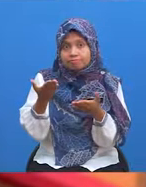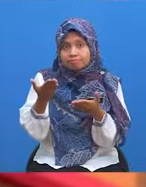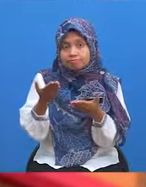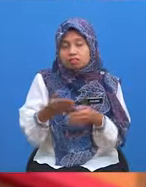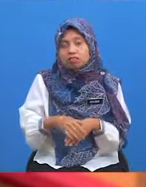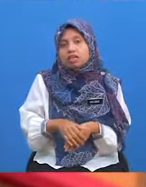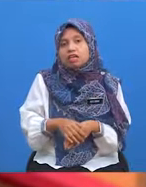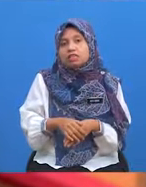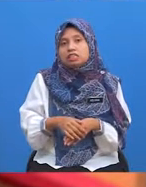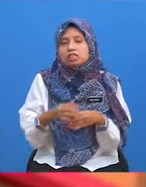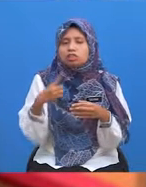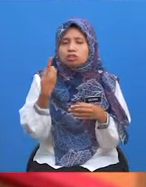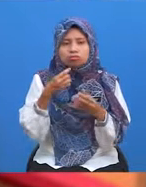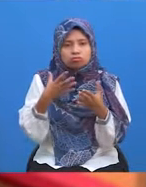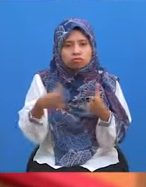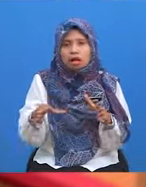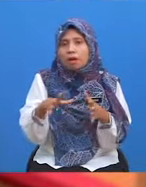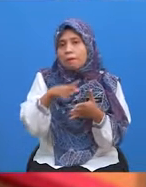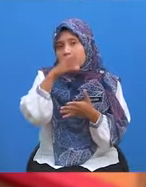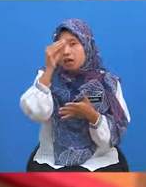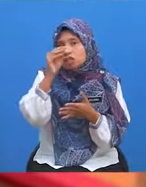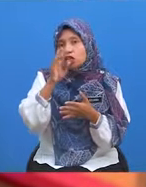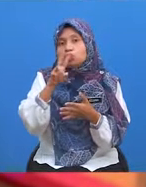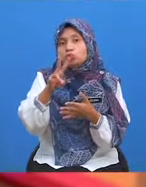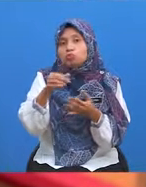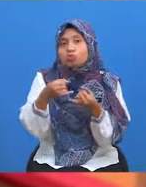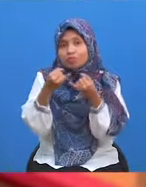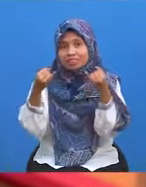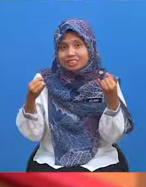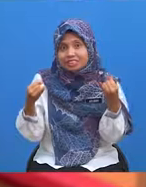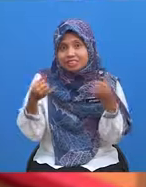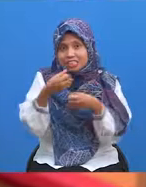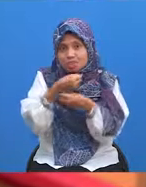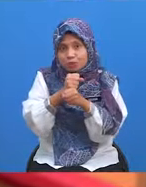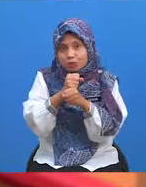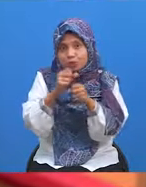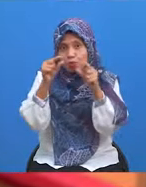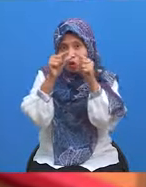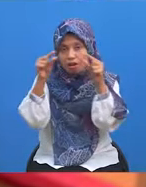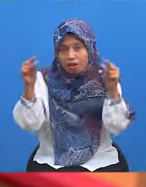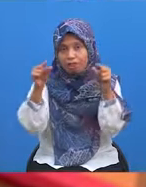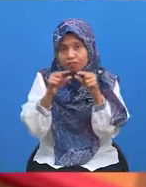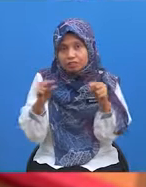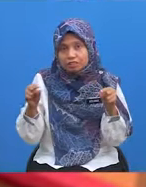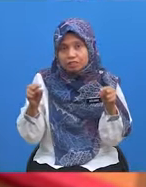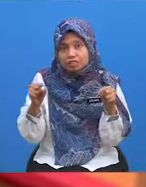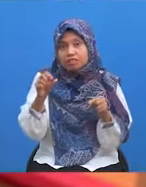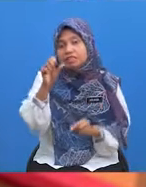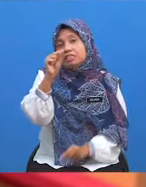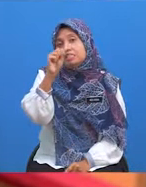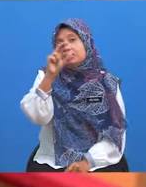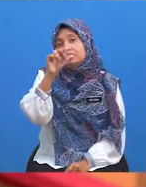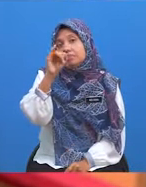Boleh murid-murid? Setakat ini, kita telah mempelajari dua jenis bentuk graf iaitu sin